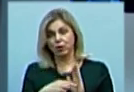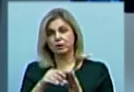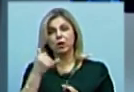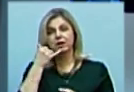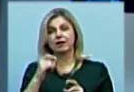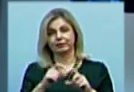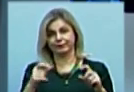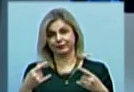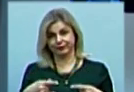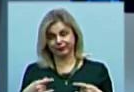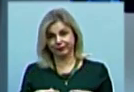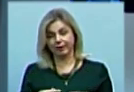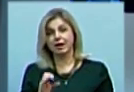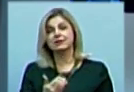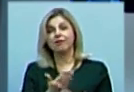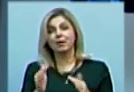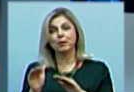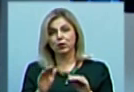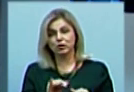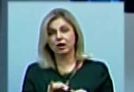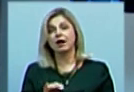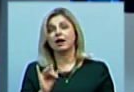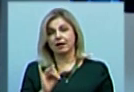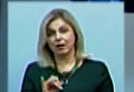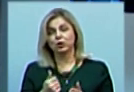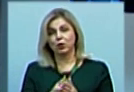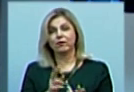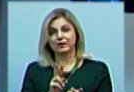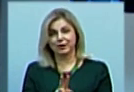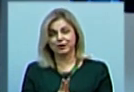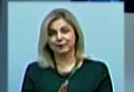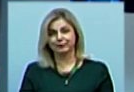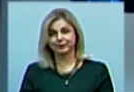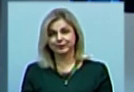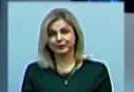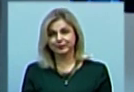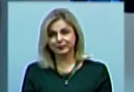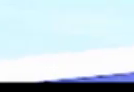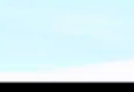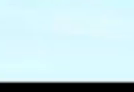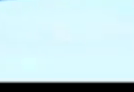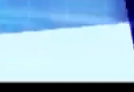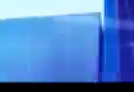76 92 33. Я з вами прощаюся, зустрінемось у цій студії о 20:40. Гарного вам вечора!